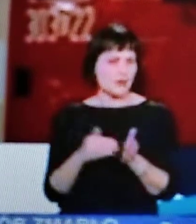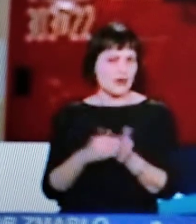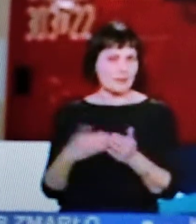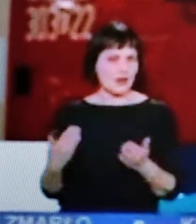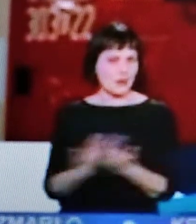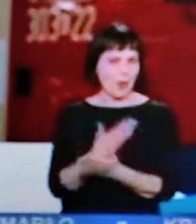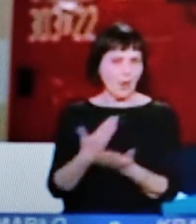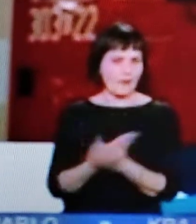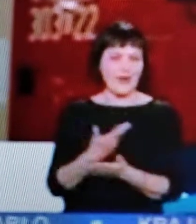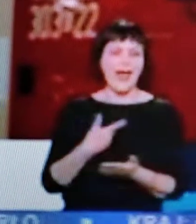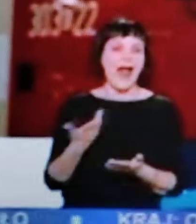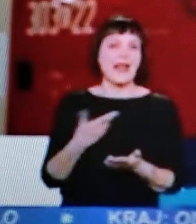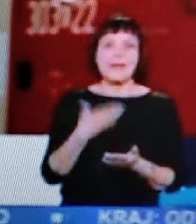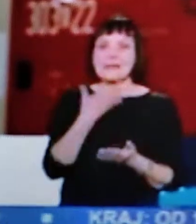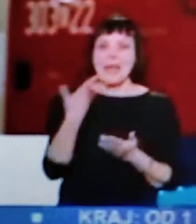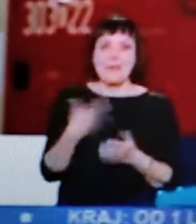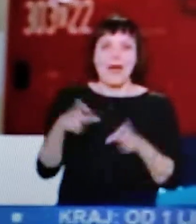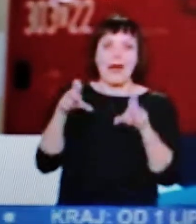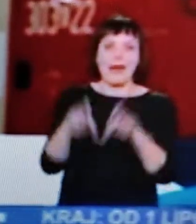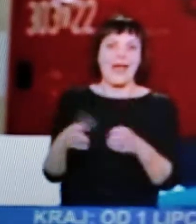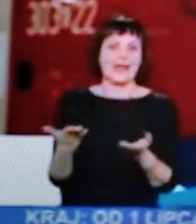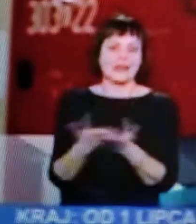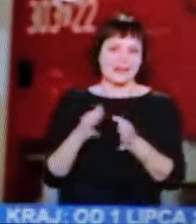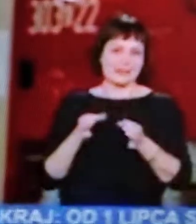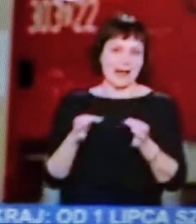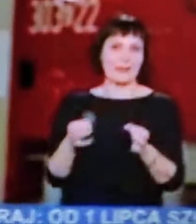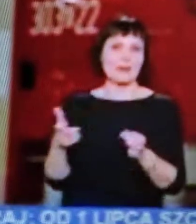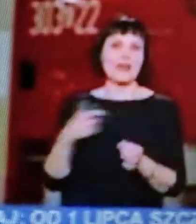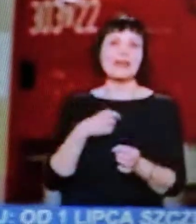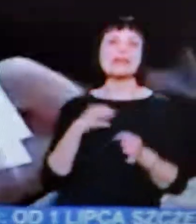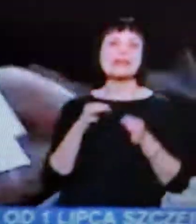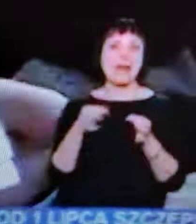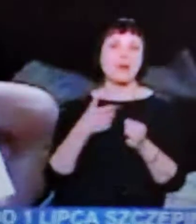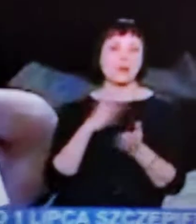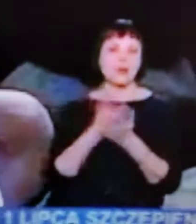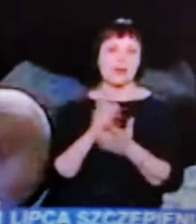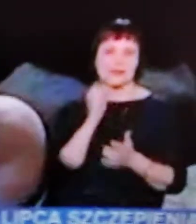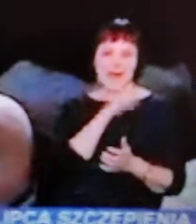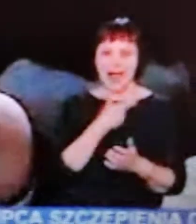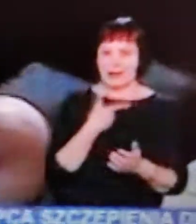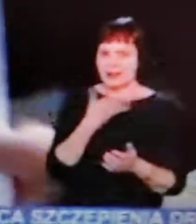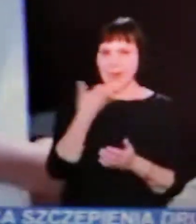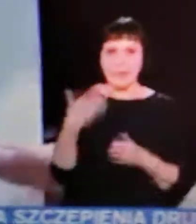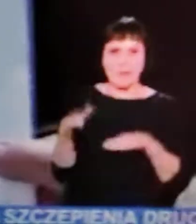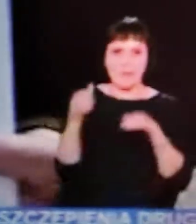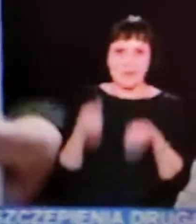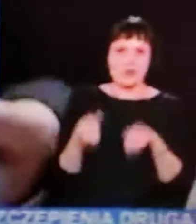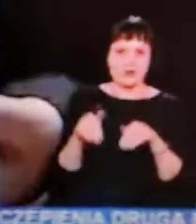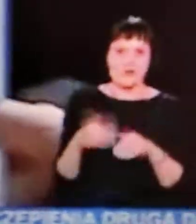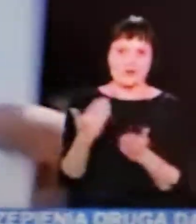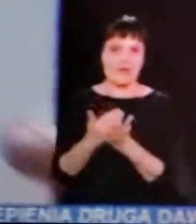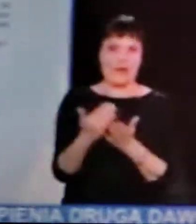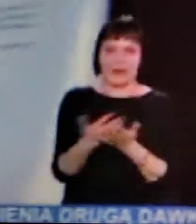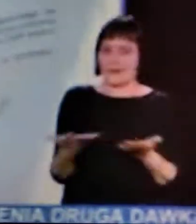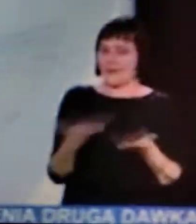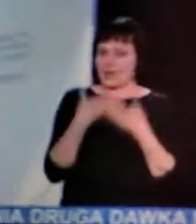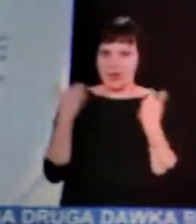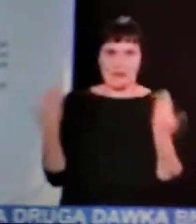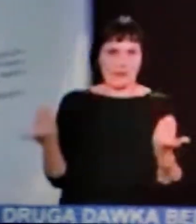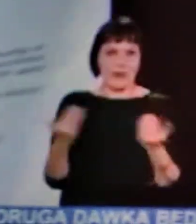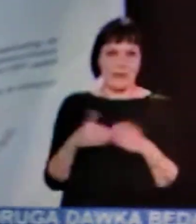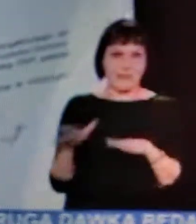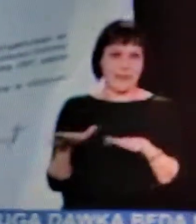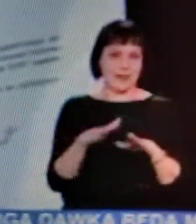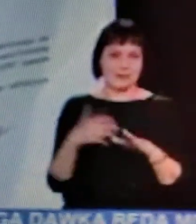na wyposażeniu, ale nie mamy go gdzie nawet umieścić na tym samochodzie, bo ten samochód no nie ma takich po prostu warunków ani miejsca